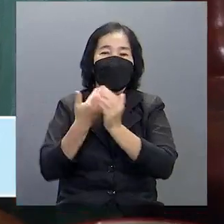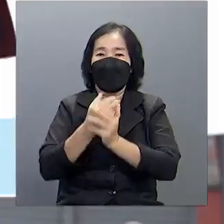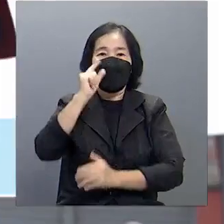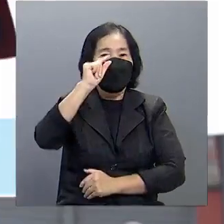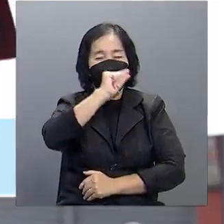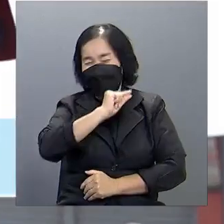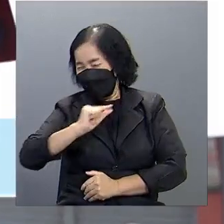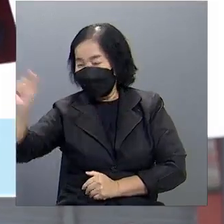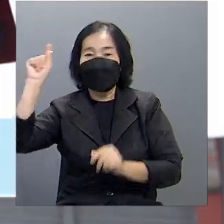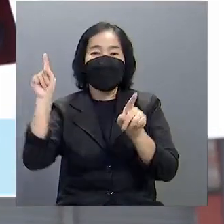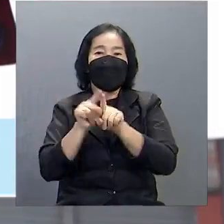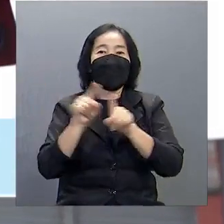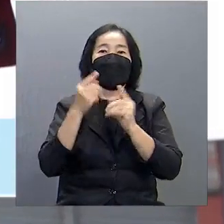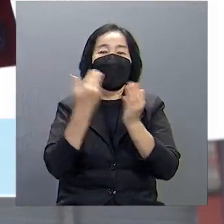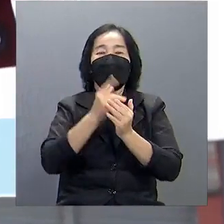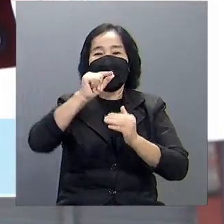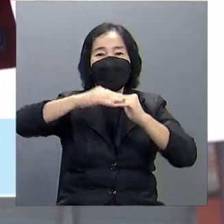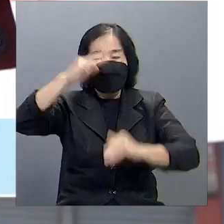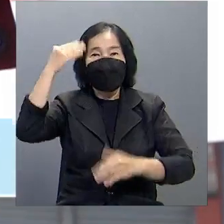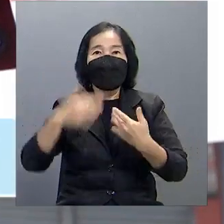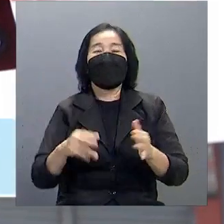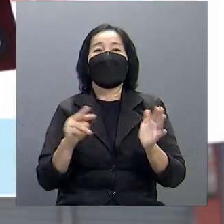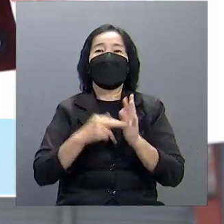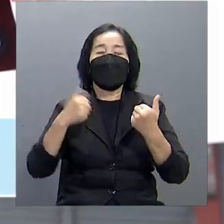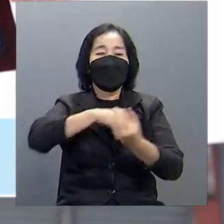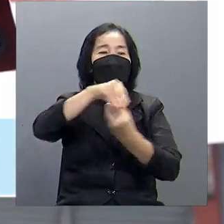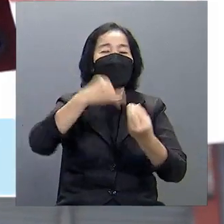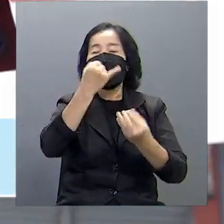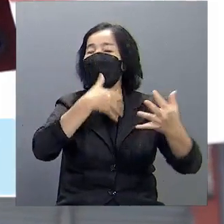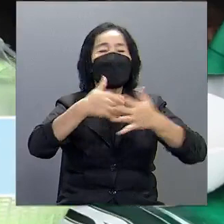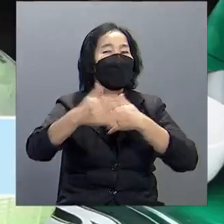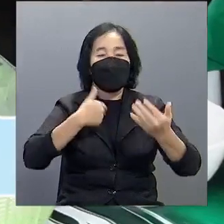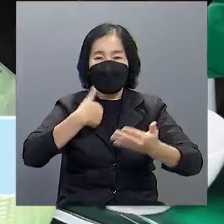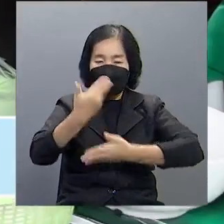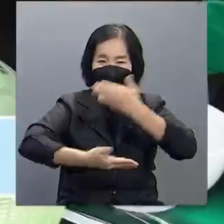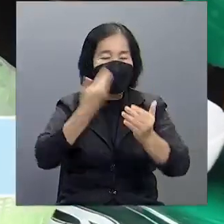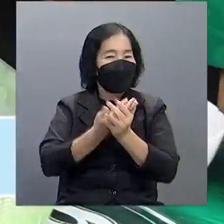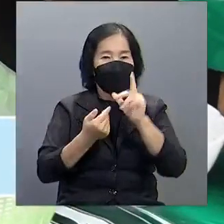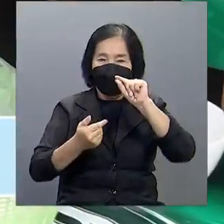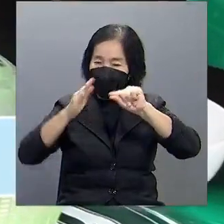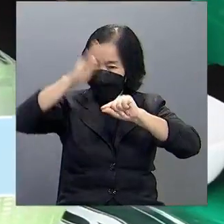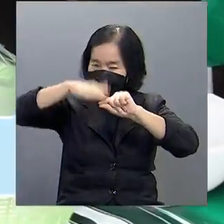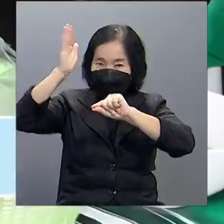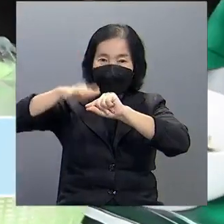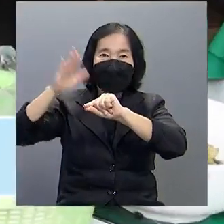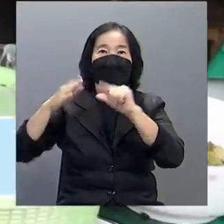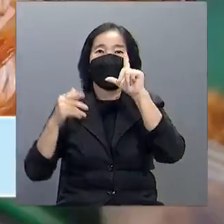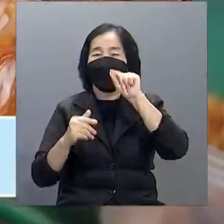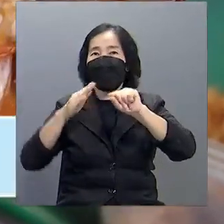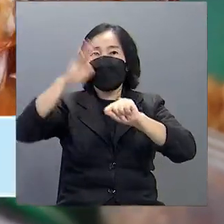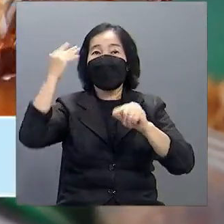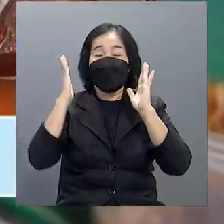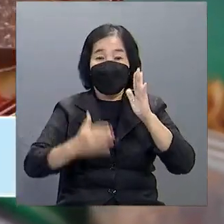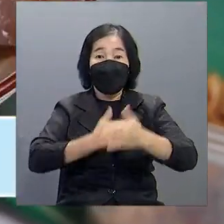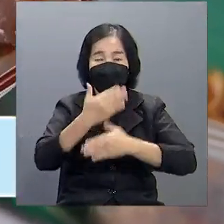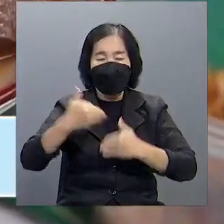นเท่านั้นค่ะสวนกระแสสภาวะเศรษฐกิจที่ข้าวของต่างๆปรับตัวขึ้นสูงอย่างต่อเนื่องโดยเฉพาะถ้าคนขายแบบนี้จะรู้กันดี